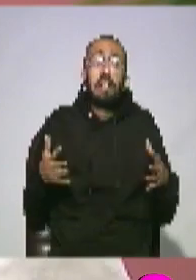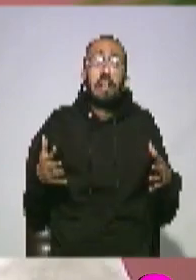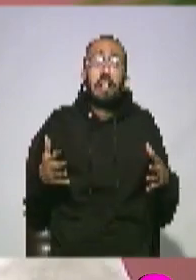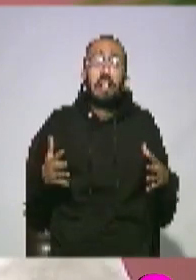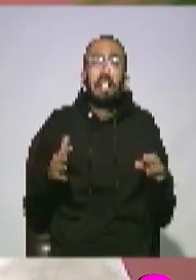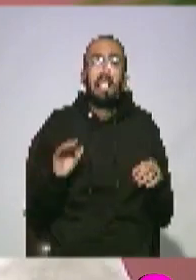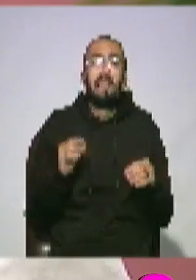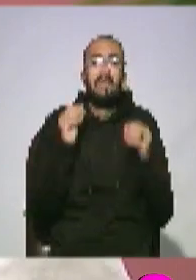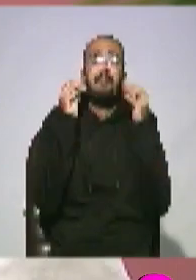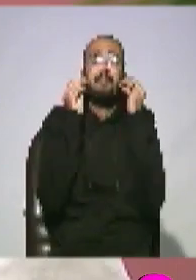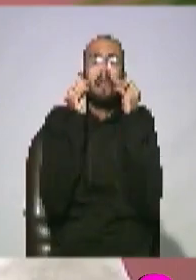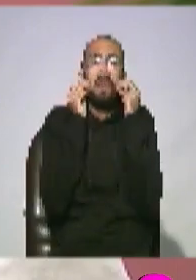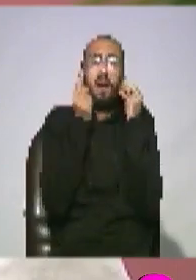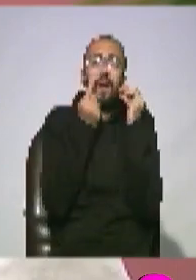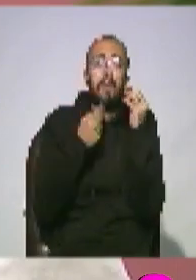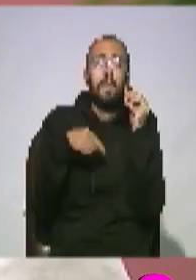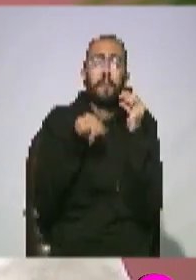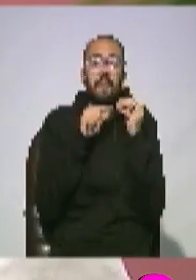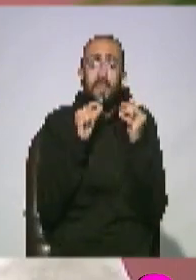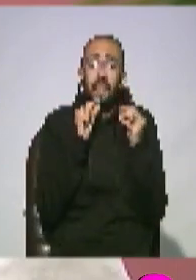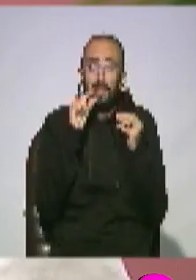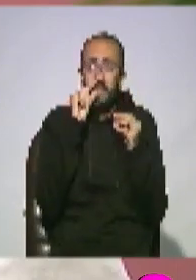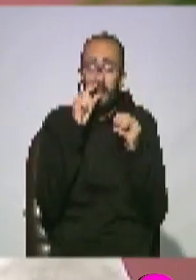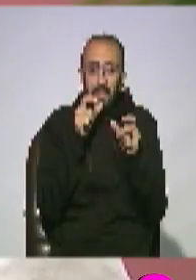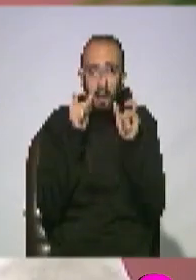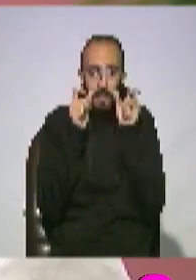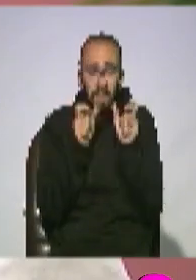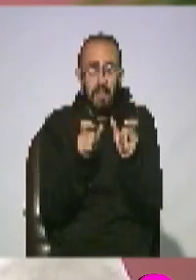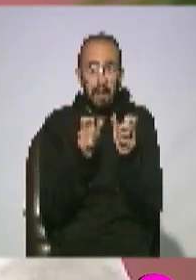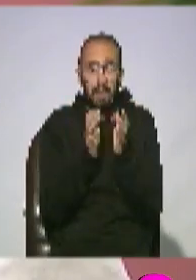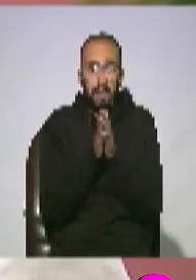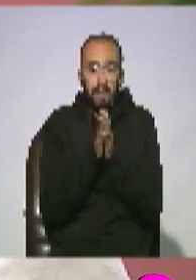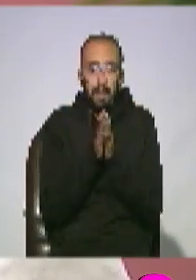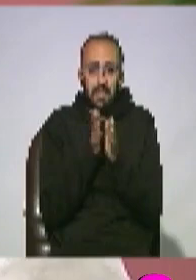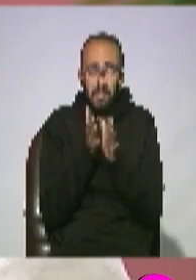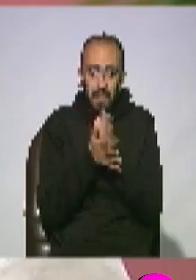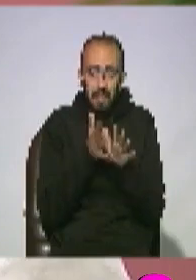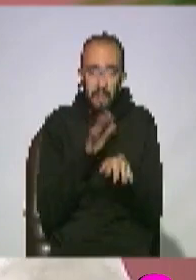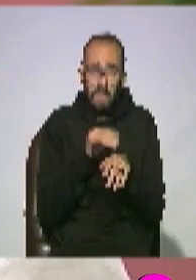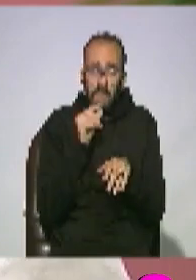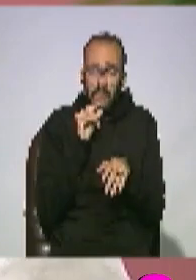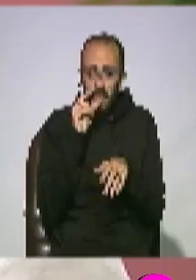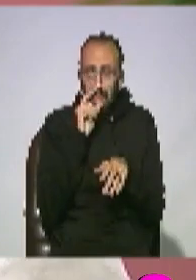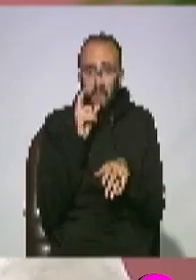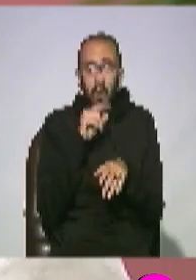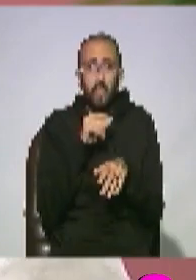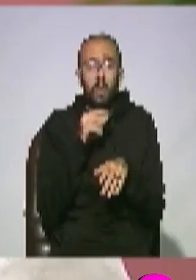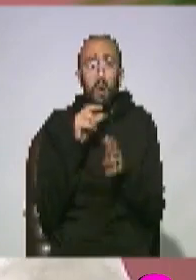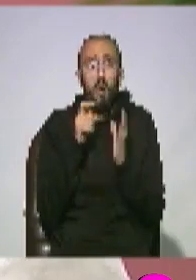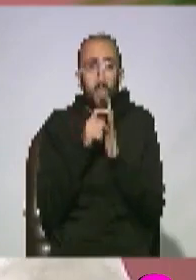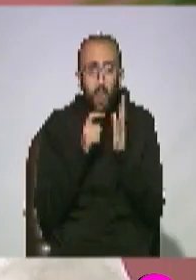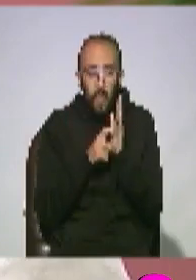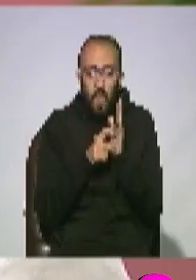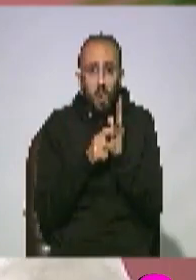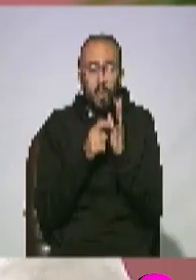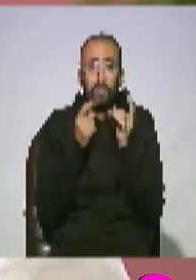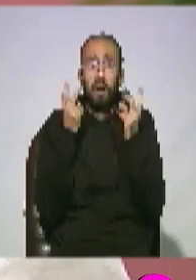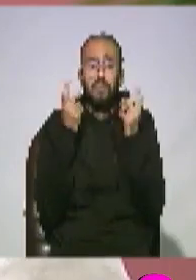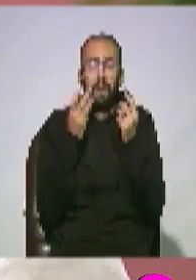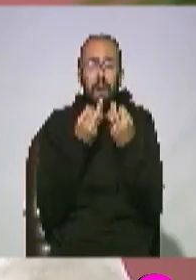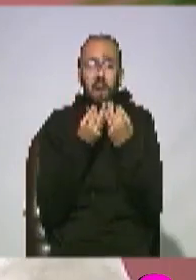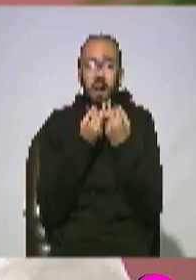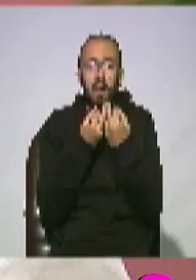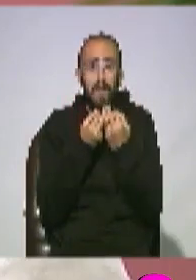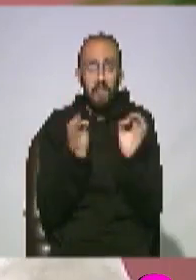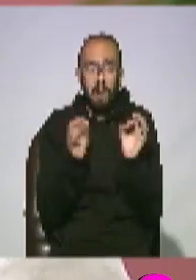مراجعات. أيوة. المراجعات الدينية هنا أنا ما عندي، يعني المراجعات دينية وقانونية وثقافية وإسلام، يعني كل ده.